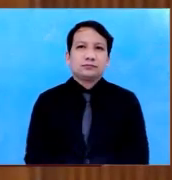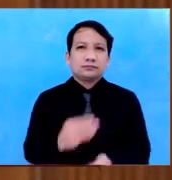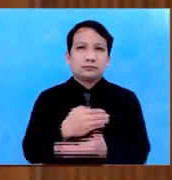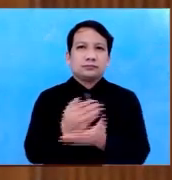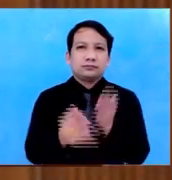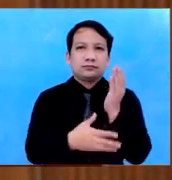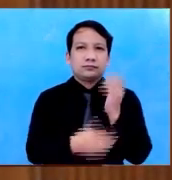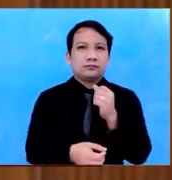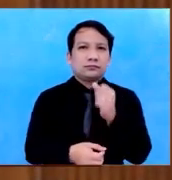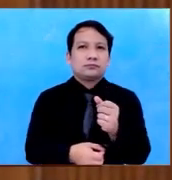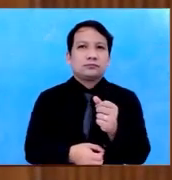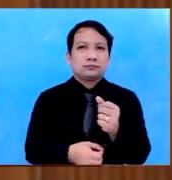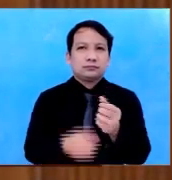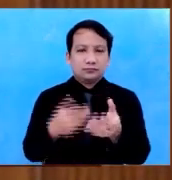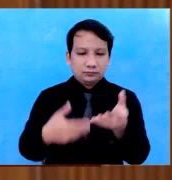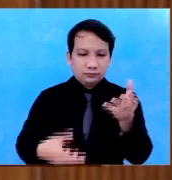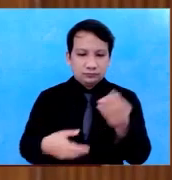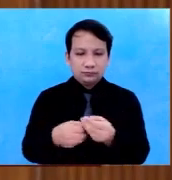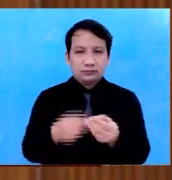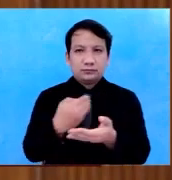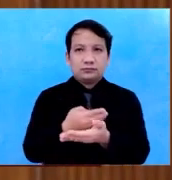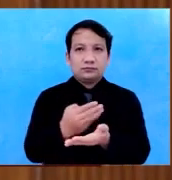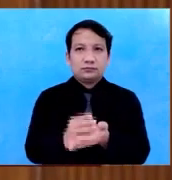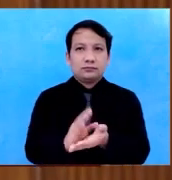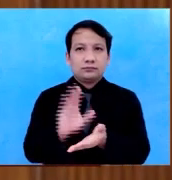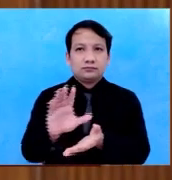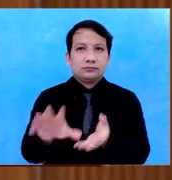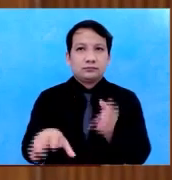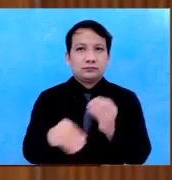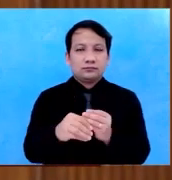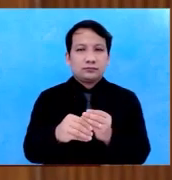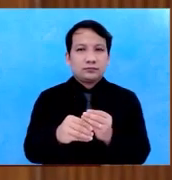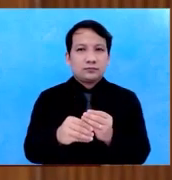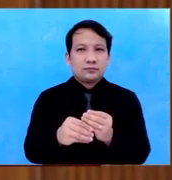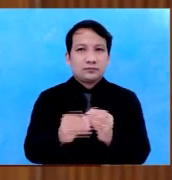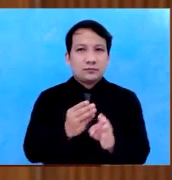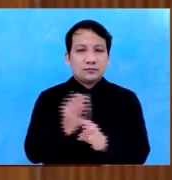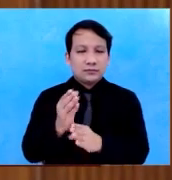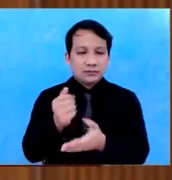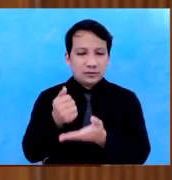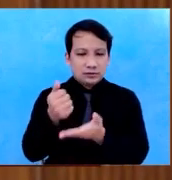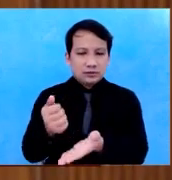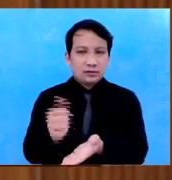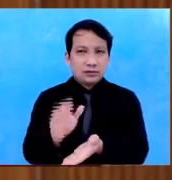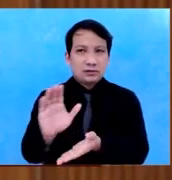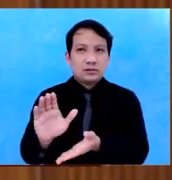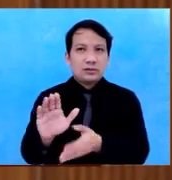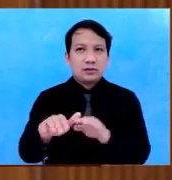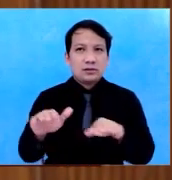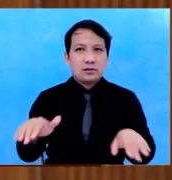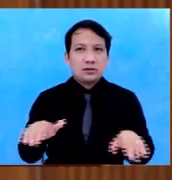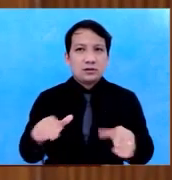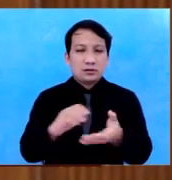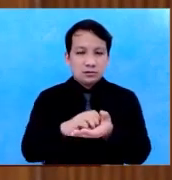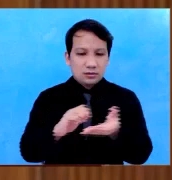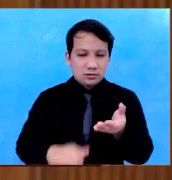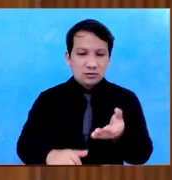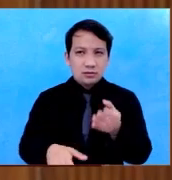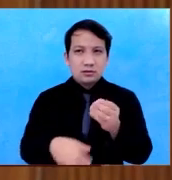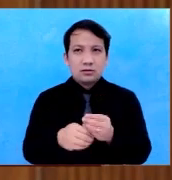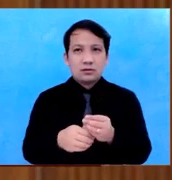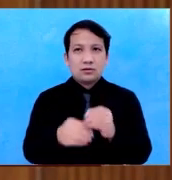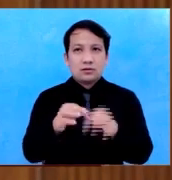hindi inilaan ang pondo para sa direktang ayuda sa mamamayan at kinaltasan pa ang mga